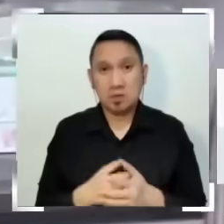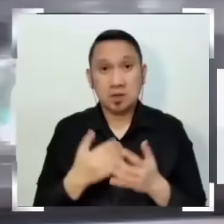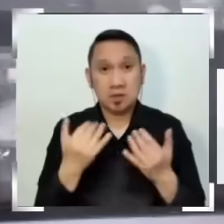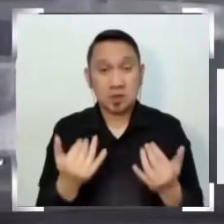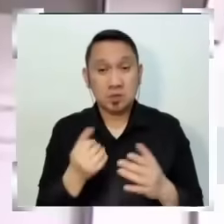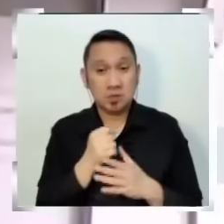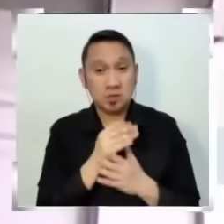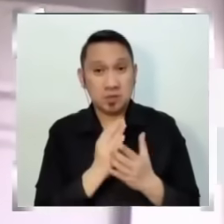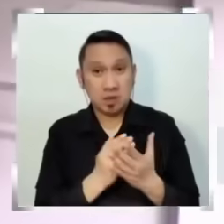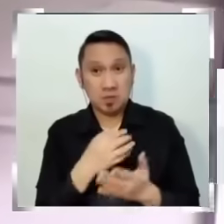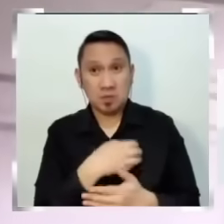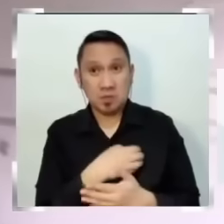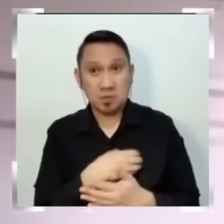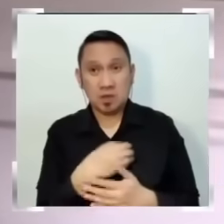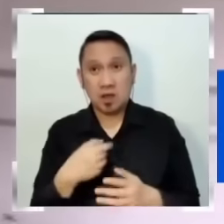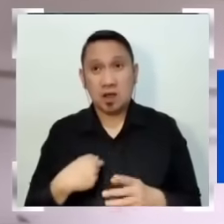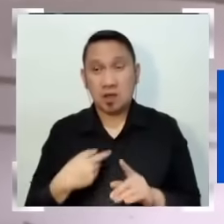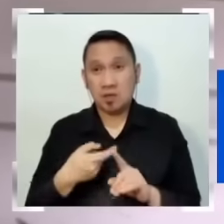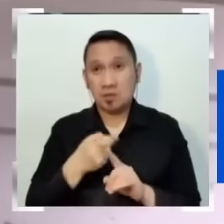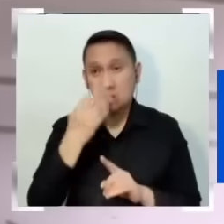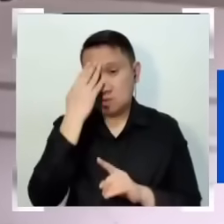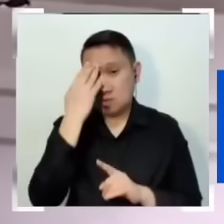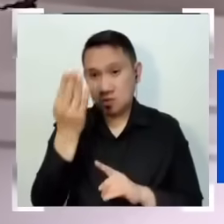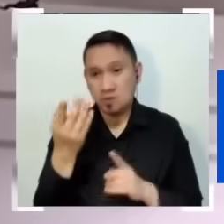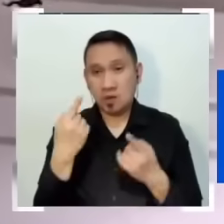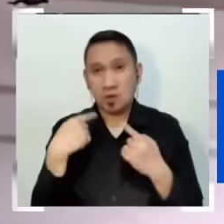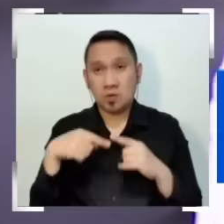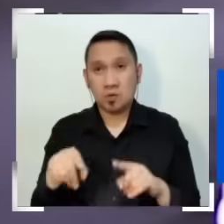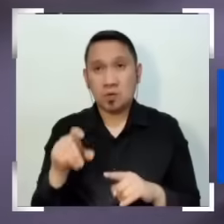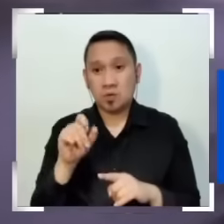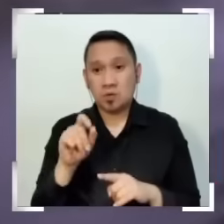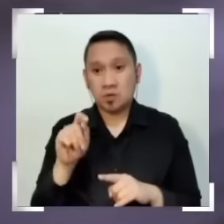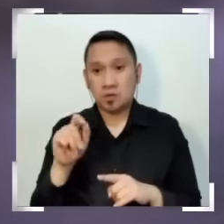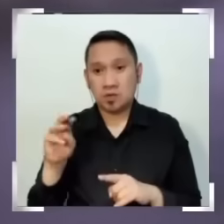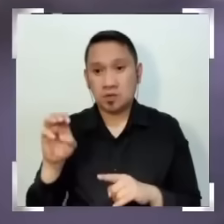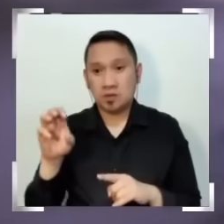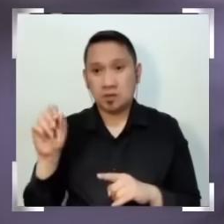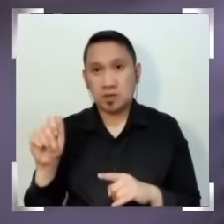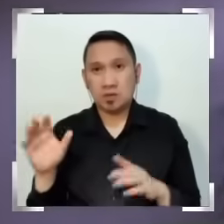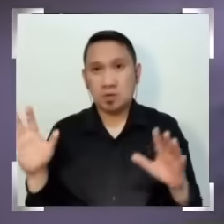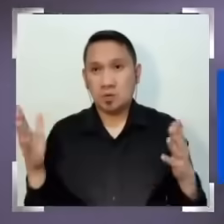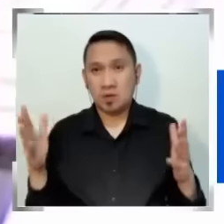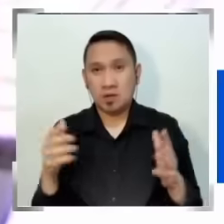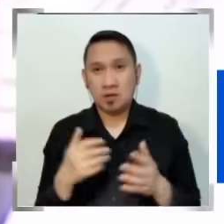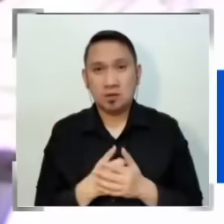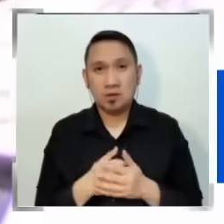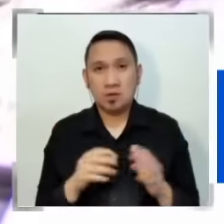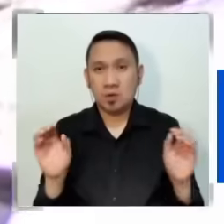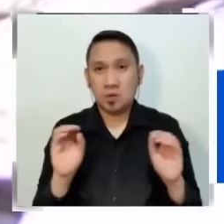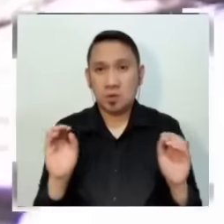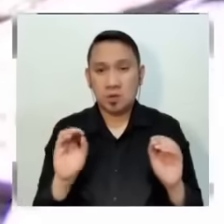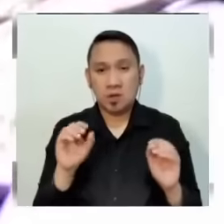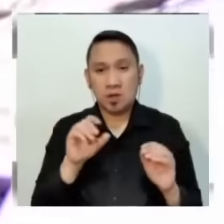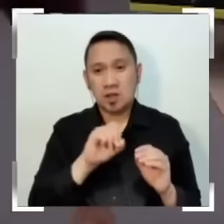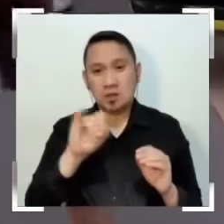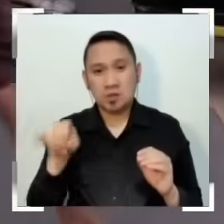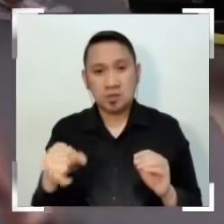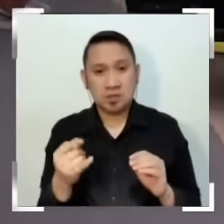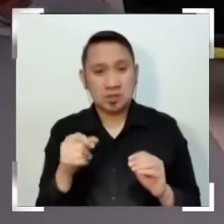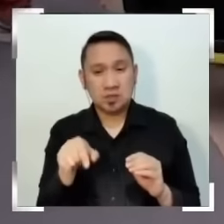Galing po akong Bulacan eh. Papunta po ako Santa Mesa po. Wala po masakyan. Wala po kasi dumadaan na San Juan. Sobrang nga pong hirap